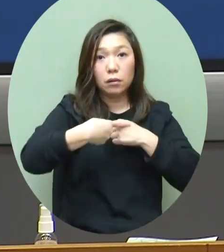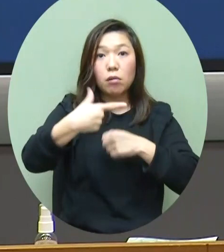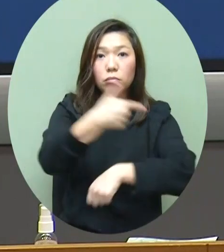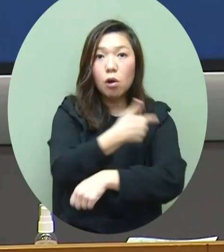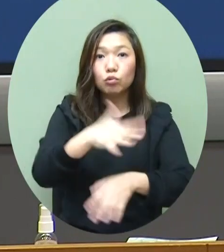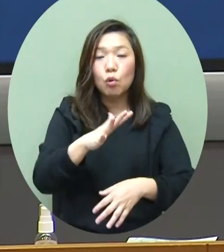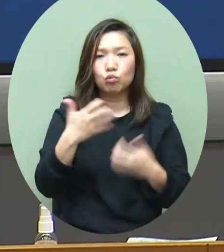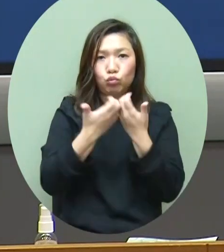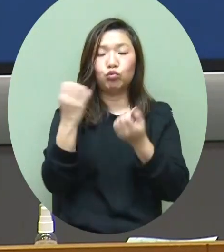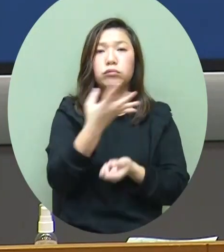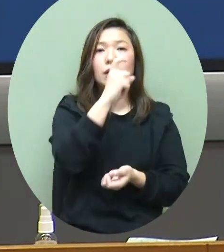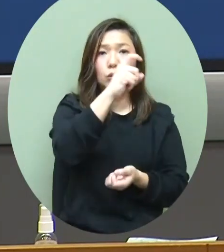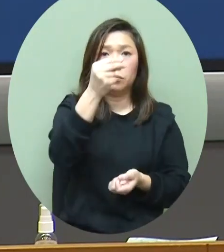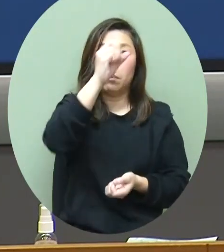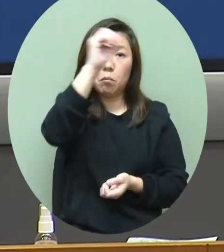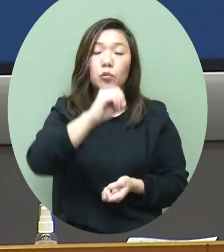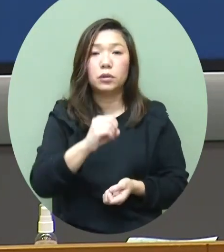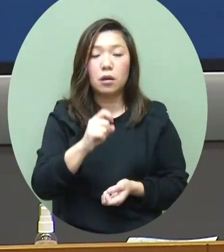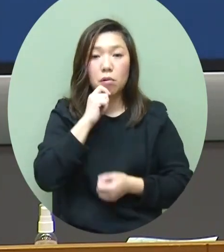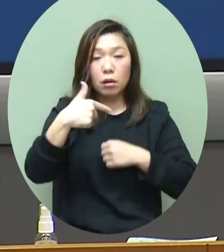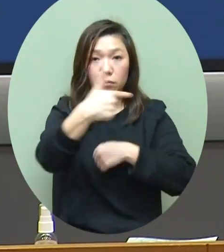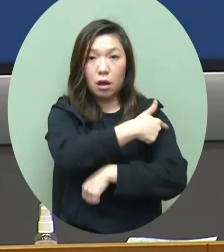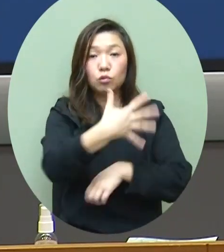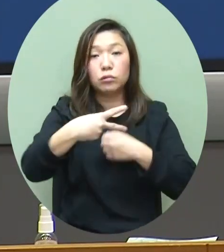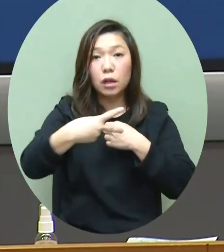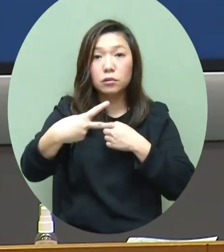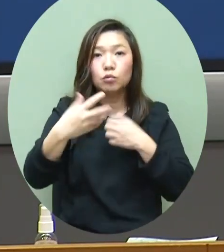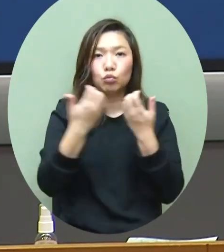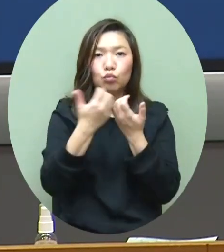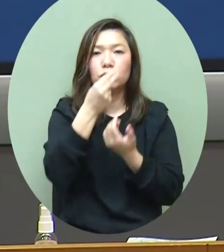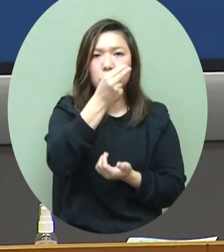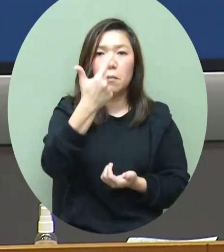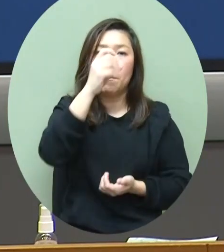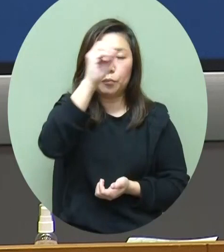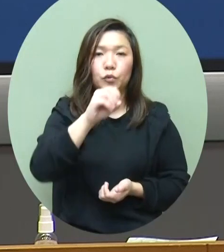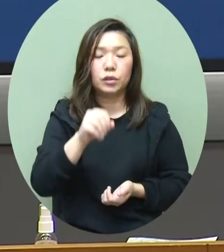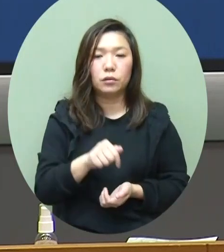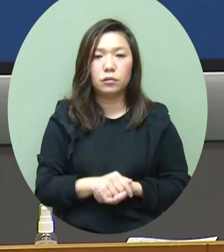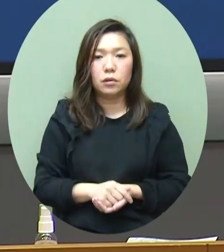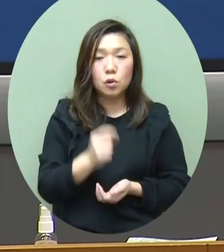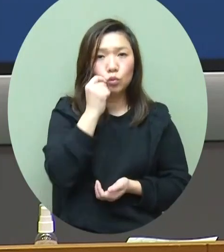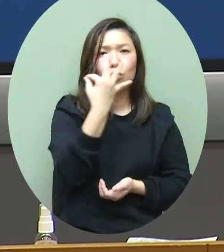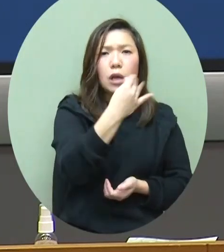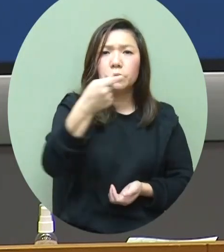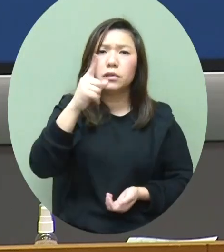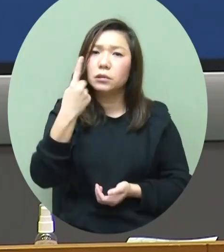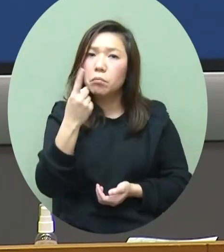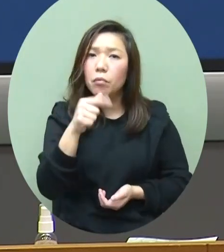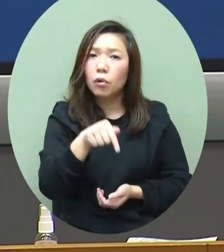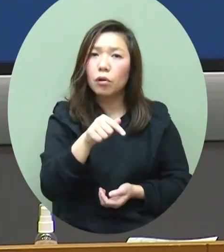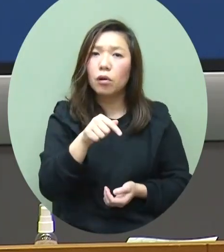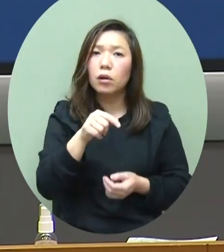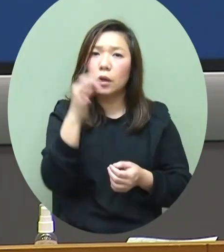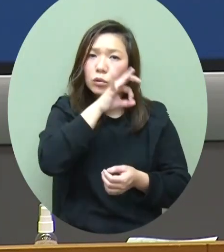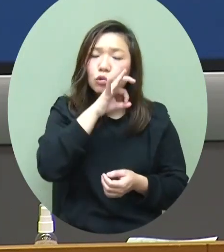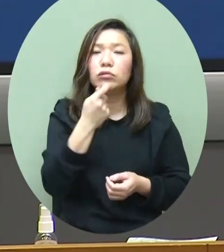經是 97%， 打了第二針的是 78%。 3歲到11歲幼稚